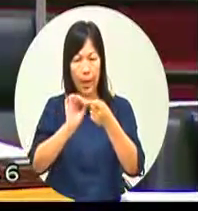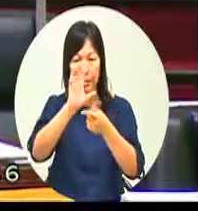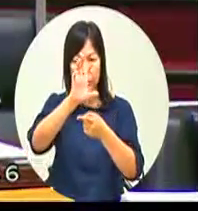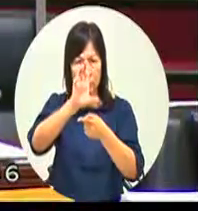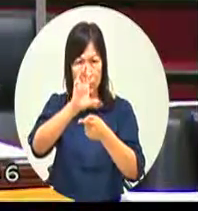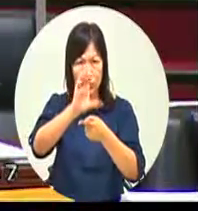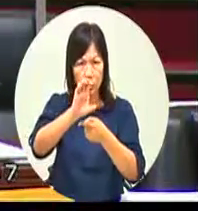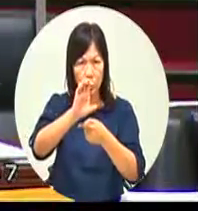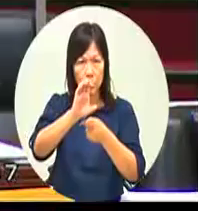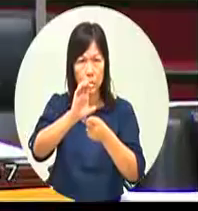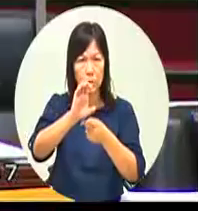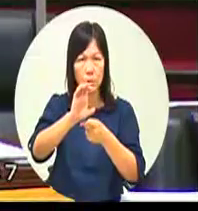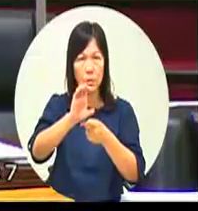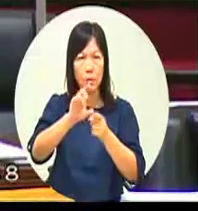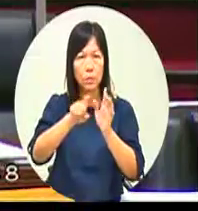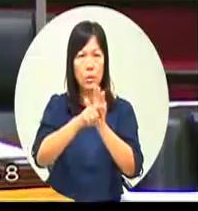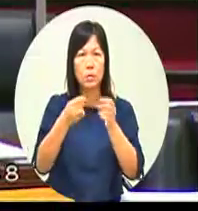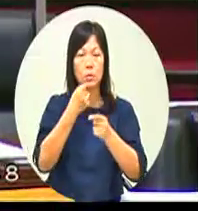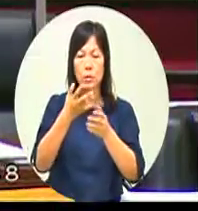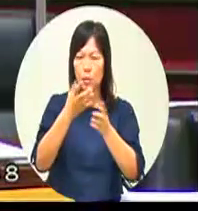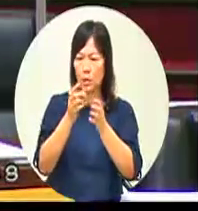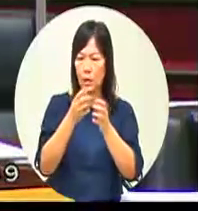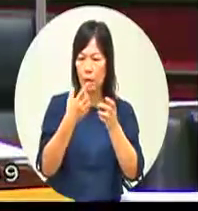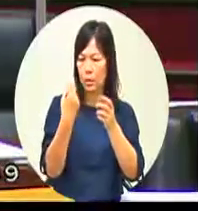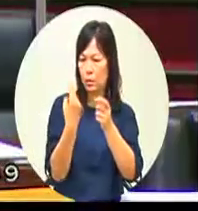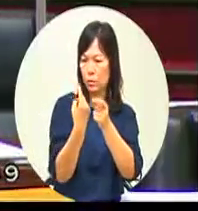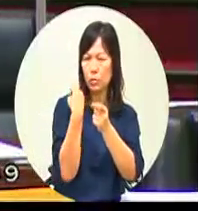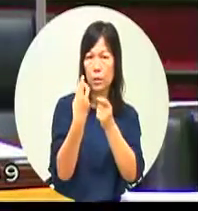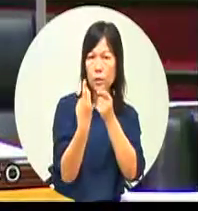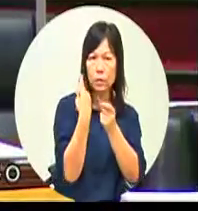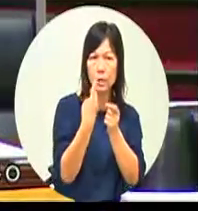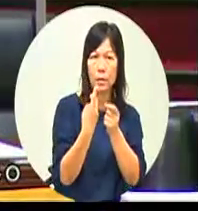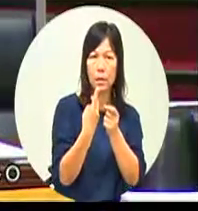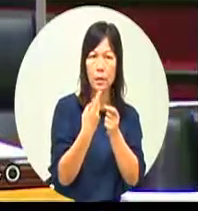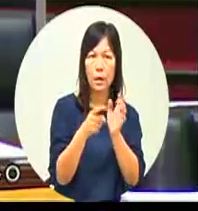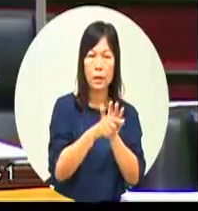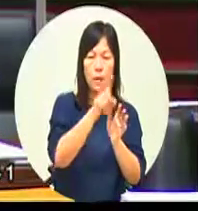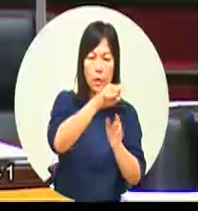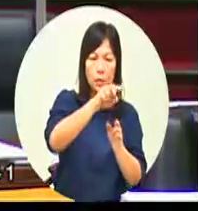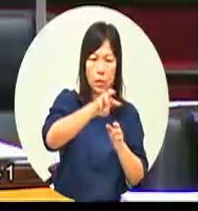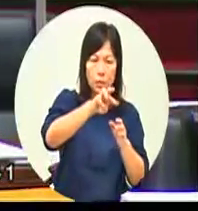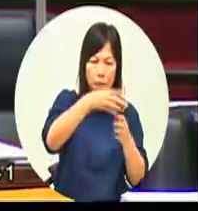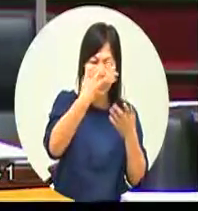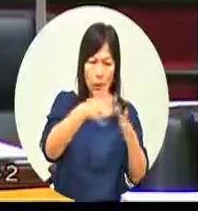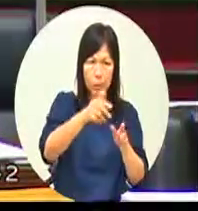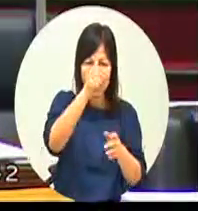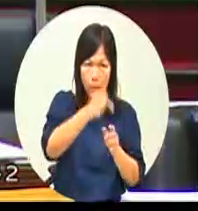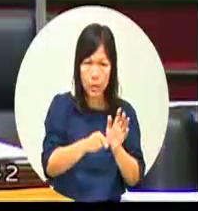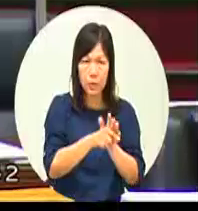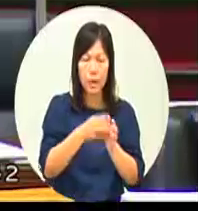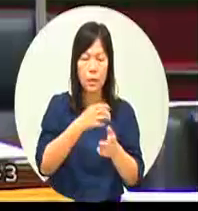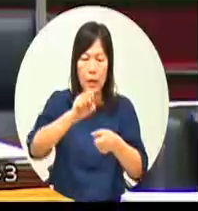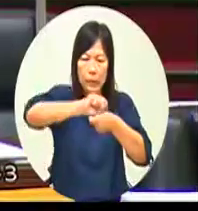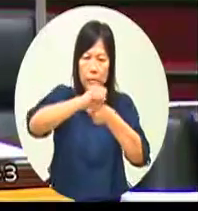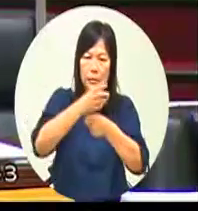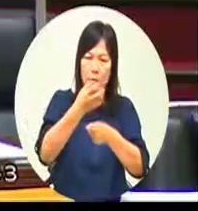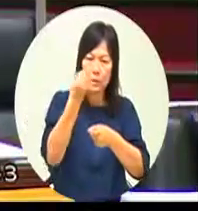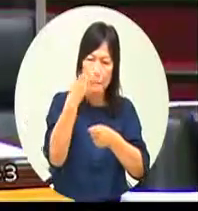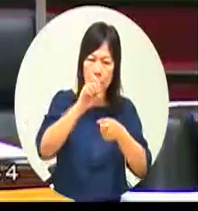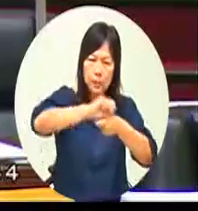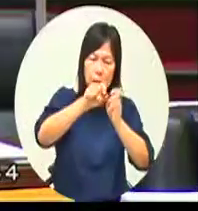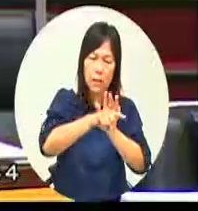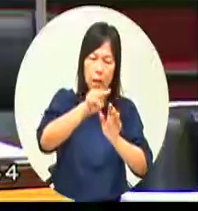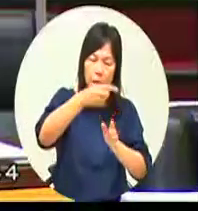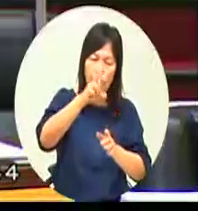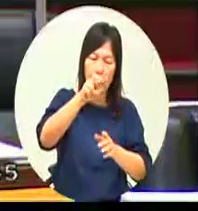90%哈都是超去年的跟前年的，有1300多亿的预算，其实新增的预算大概就是100-200亿